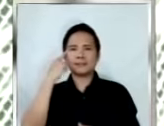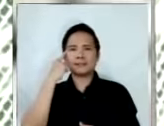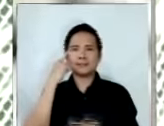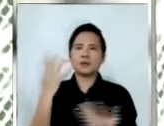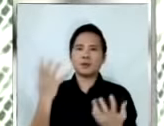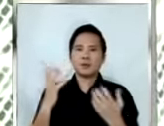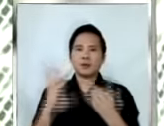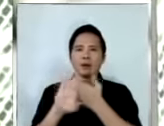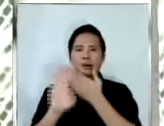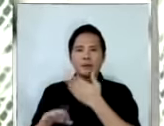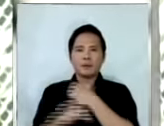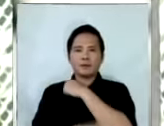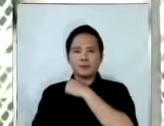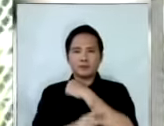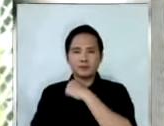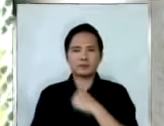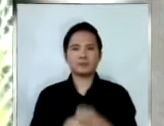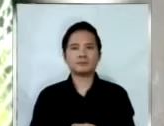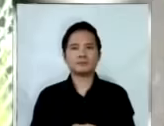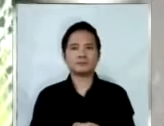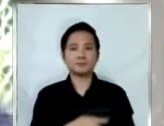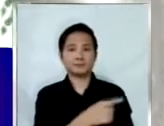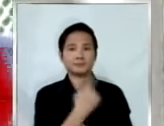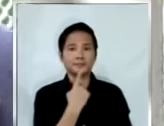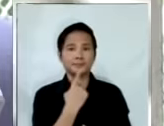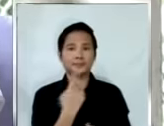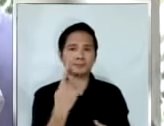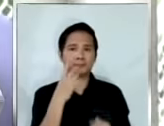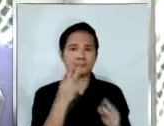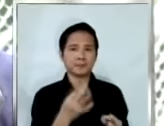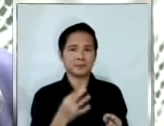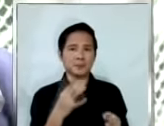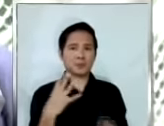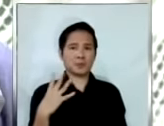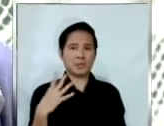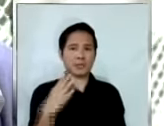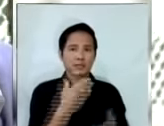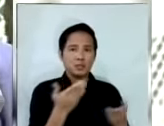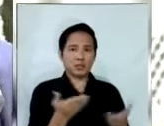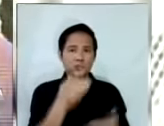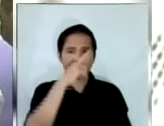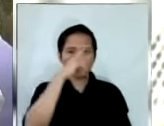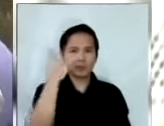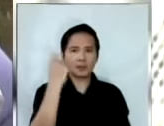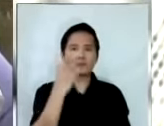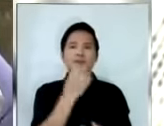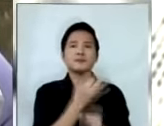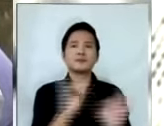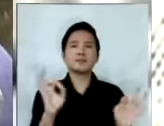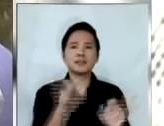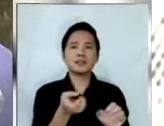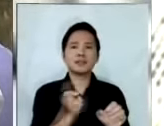sakay. Umaasalan din ako dun eh. Eh kung may pira lang ako, kumukuha na ako ng sarili kong ticket, eh